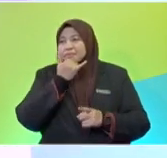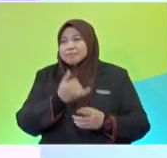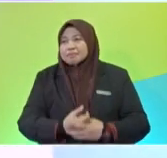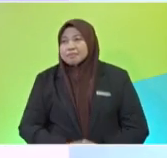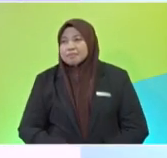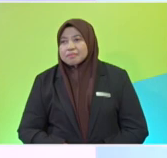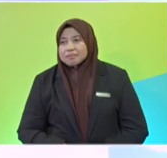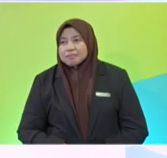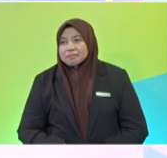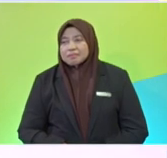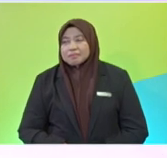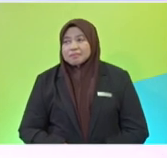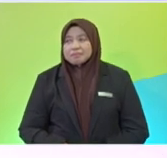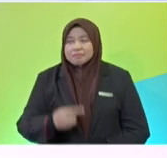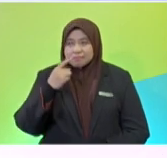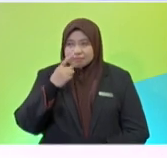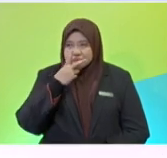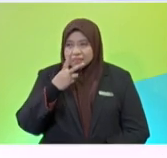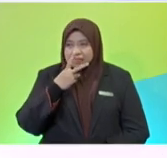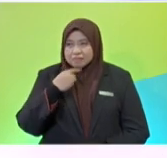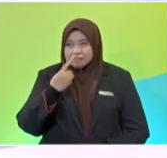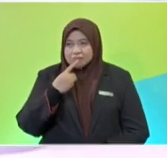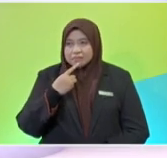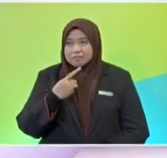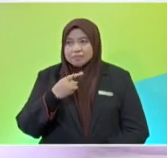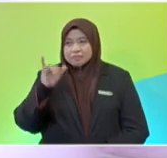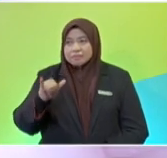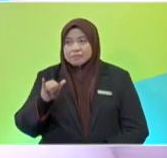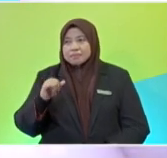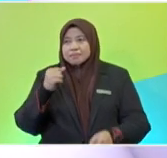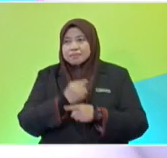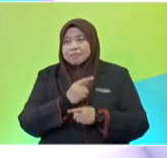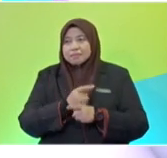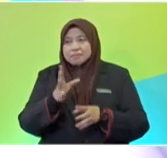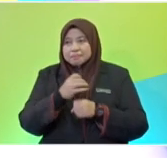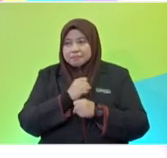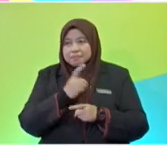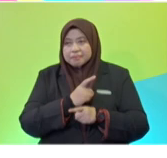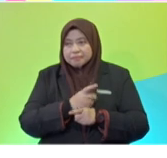untuk kecil-kecil perkataan tersebut dengan ejaan yang